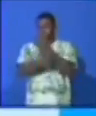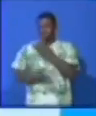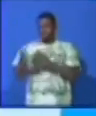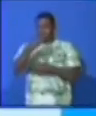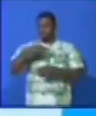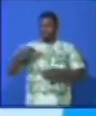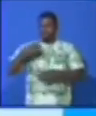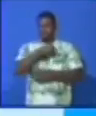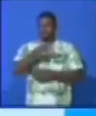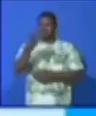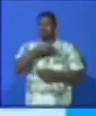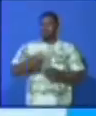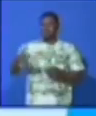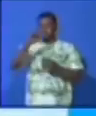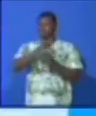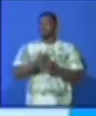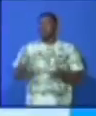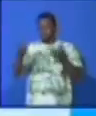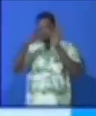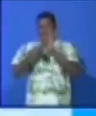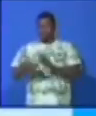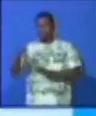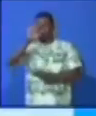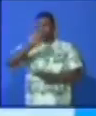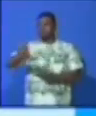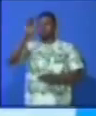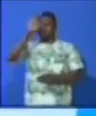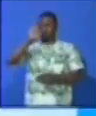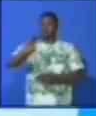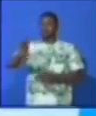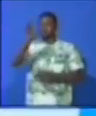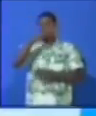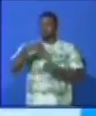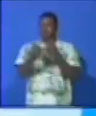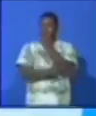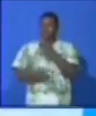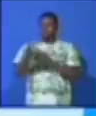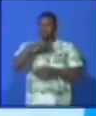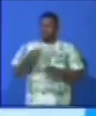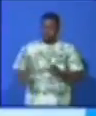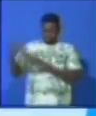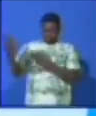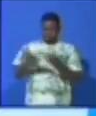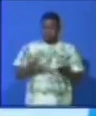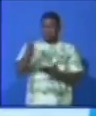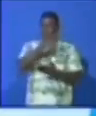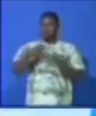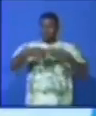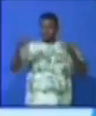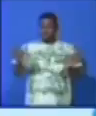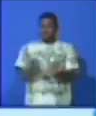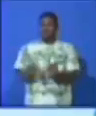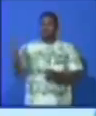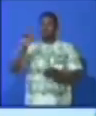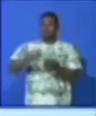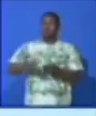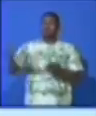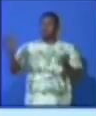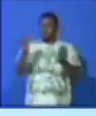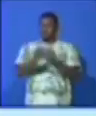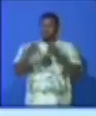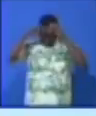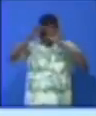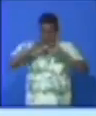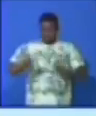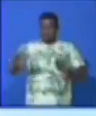de 57 pays membres ont dépêché hier une délégation à Kossiam. Les discussions avec le président du Faso ont permis de présenter